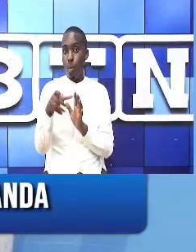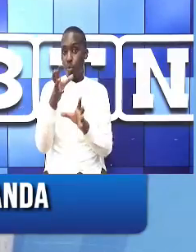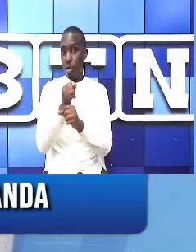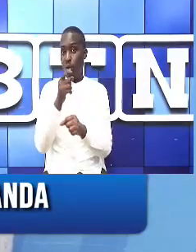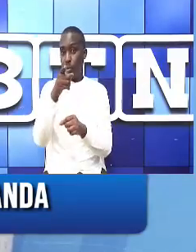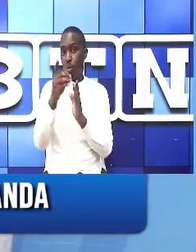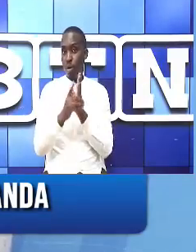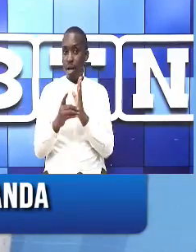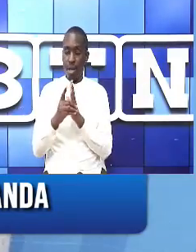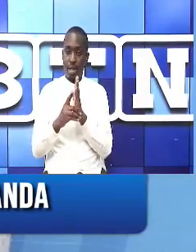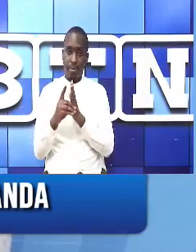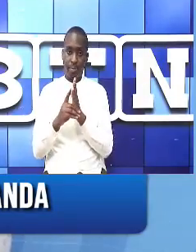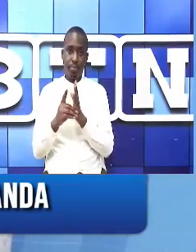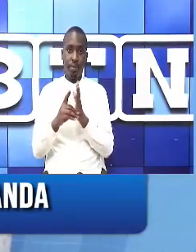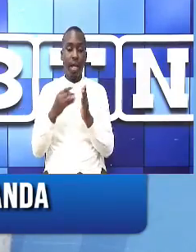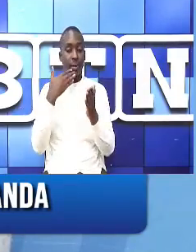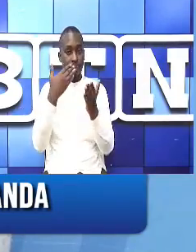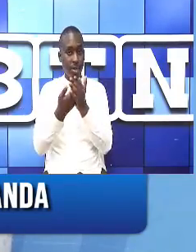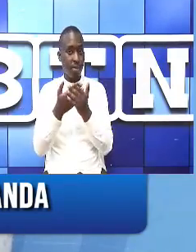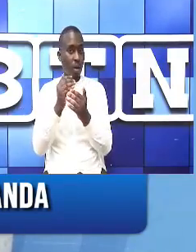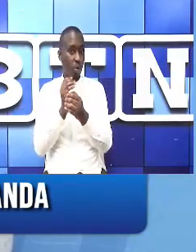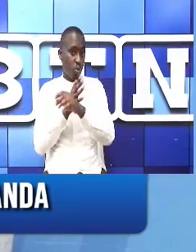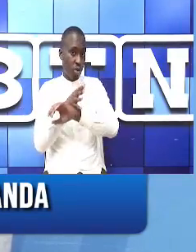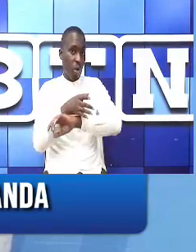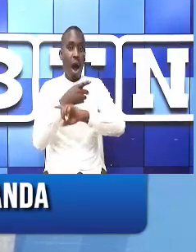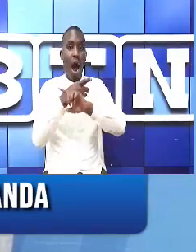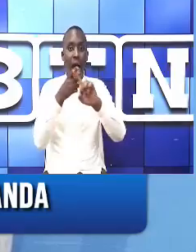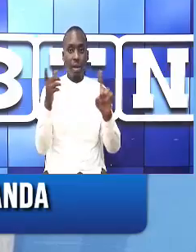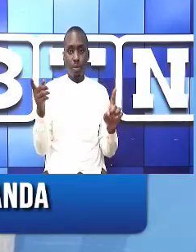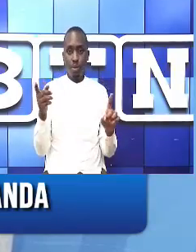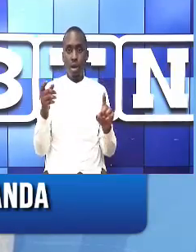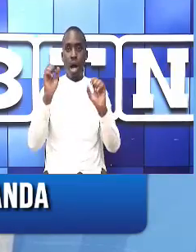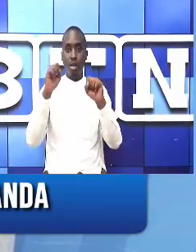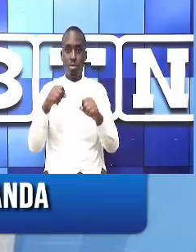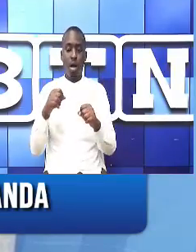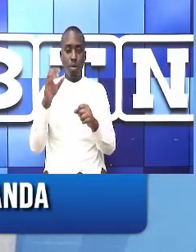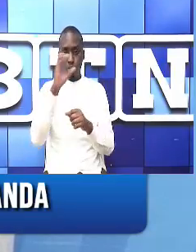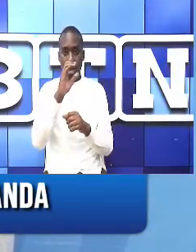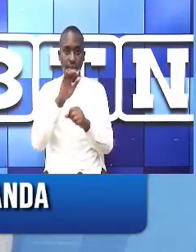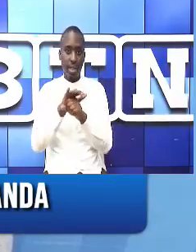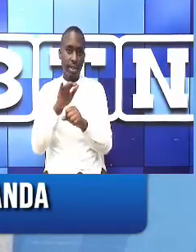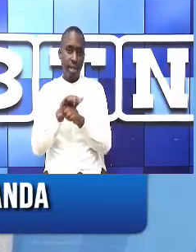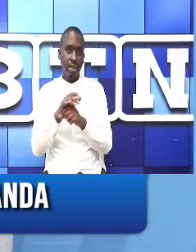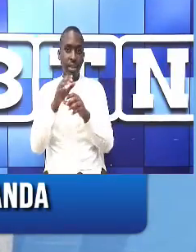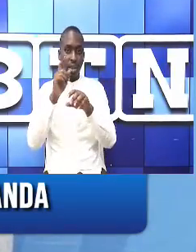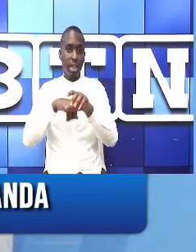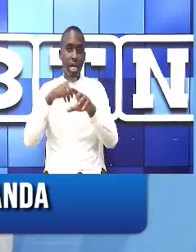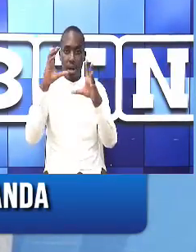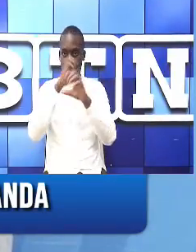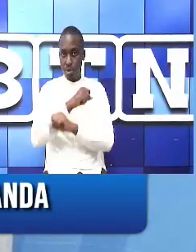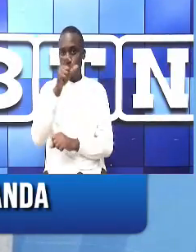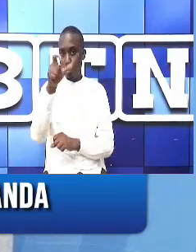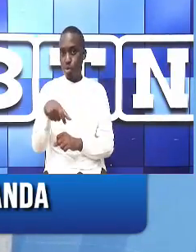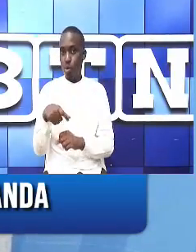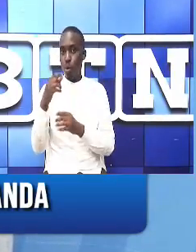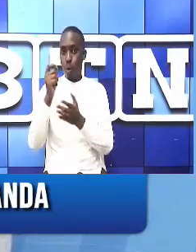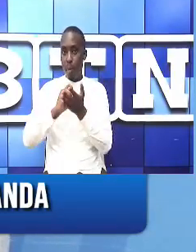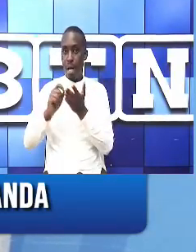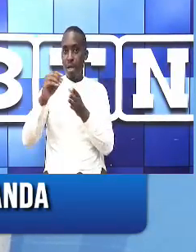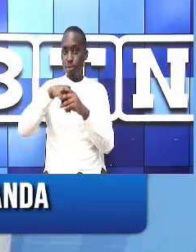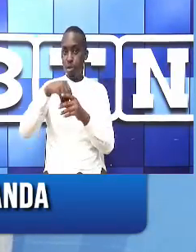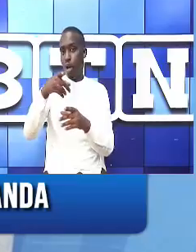ako karere byaba ari byiza kurushaho ariko yakwiyaderesa cyane cyane igihe yabuze umuntu wamwandika